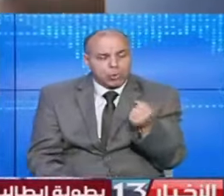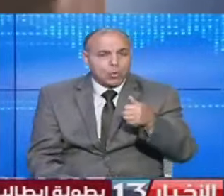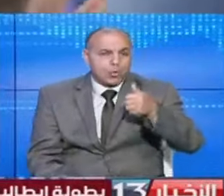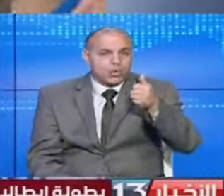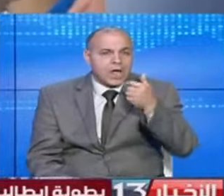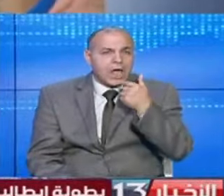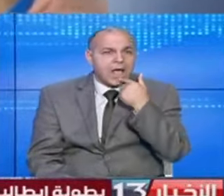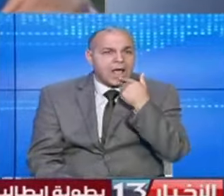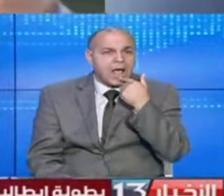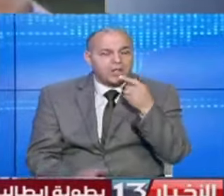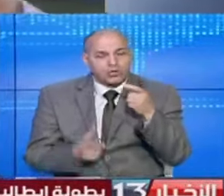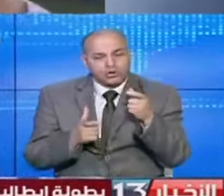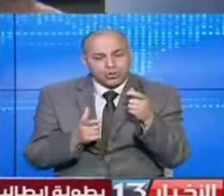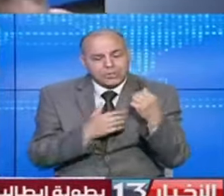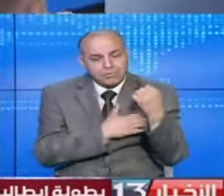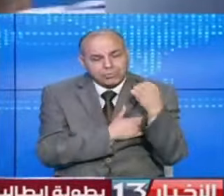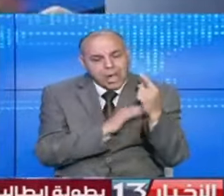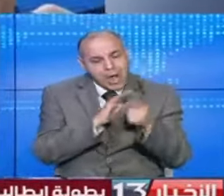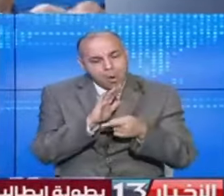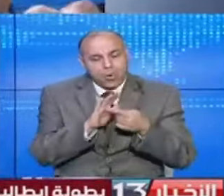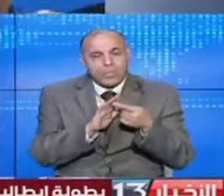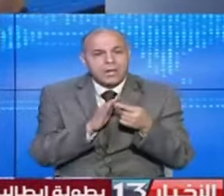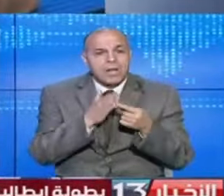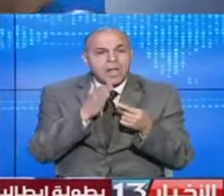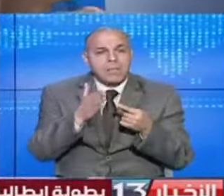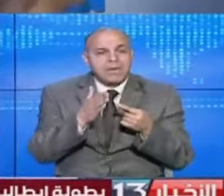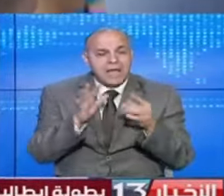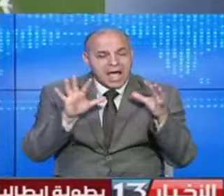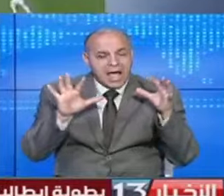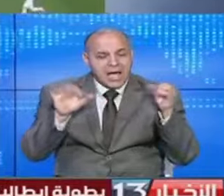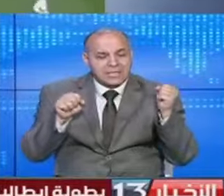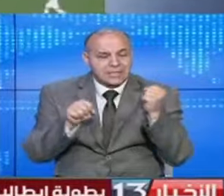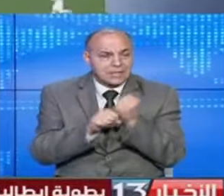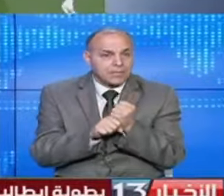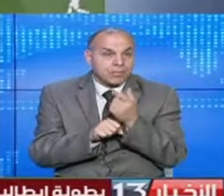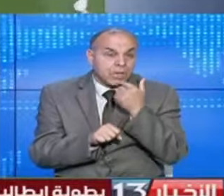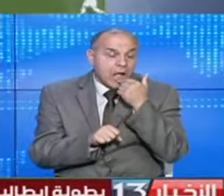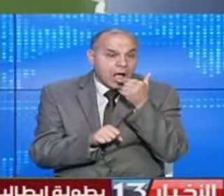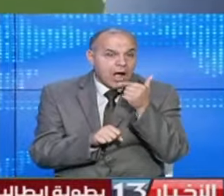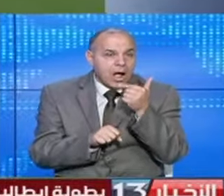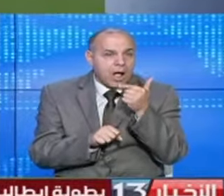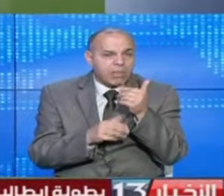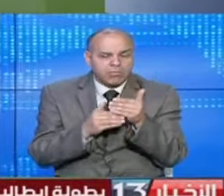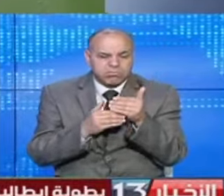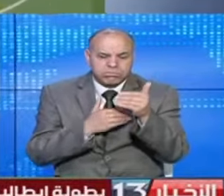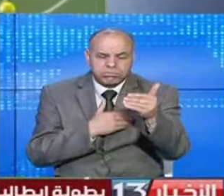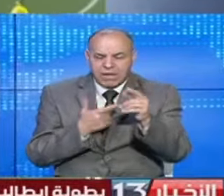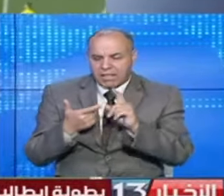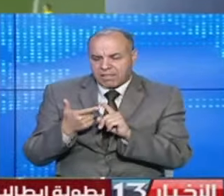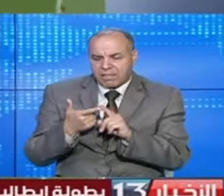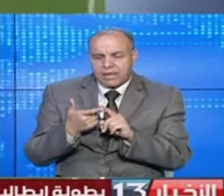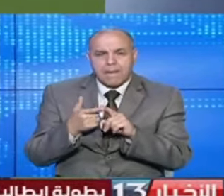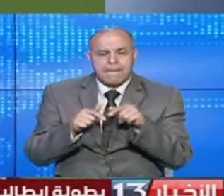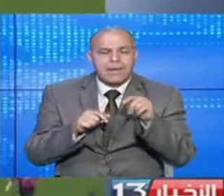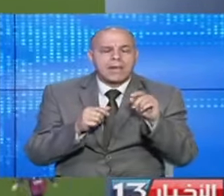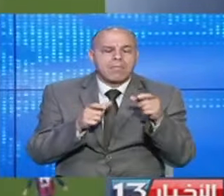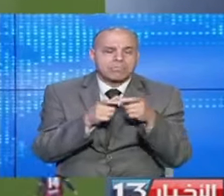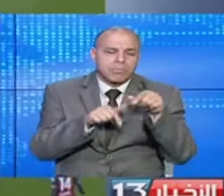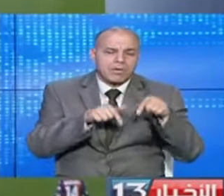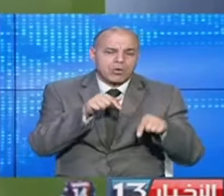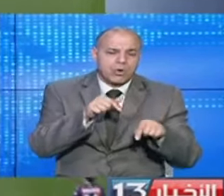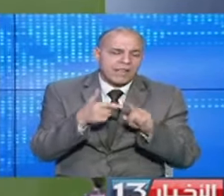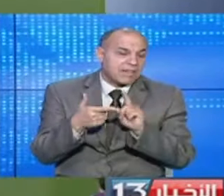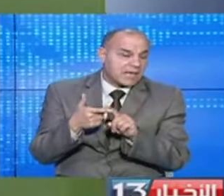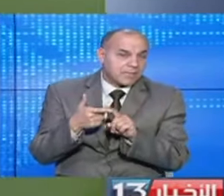الأبرز لحصد اللقب لأول مرة منذ 10 أعوام، بعد أن ابتعد عن ملاحقه نادي ميلان صاحب